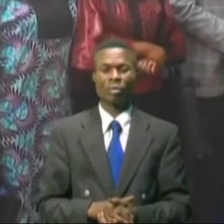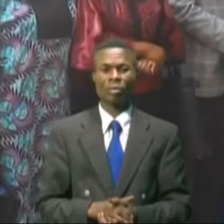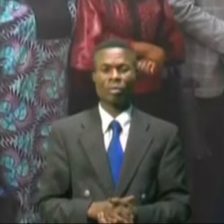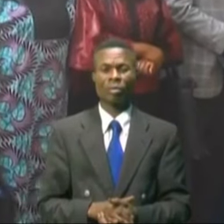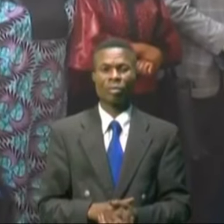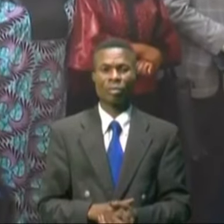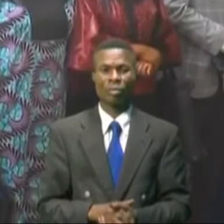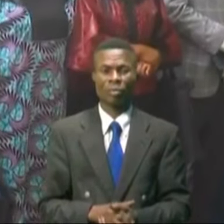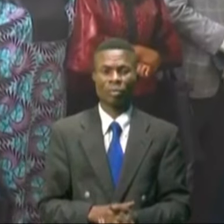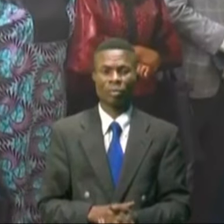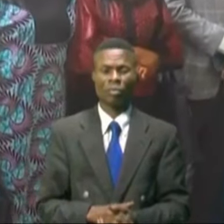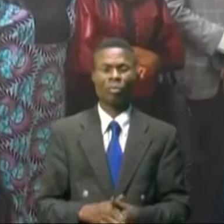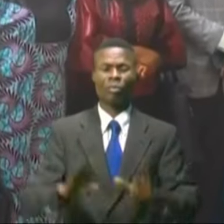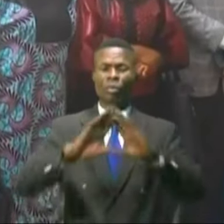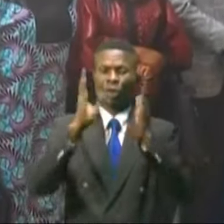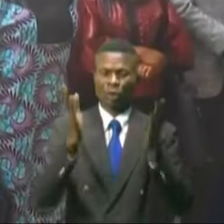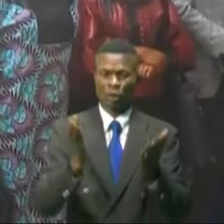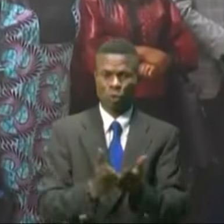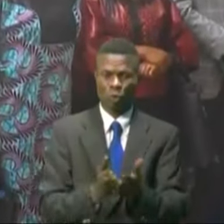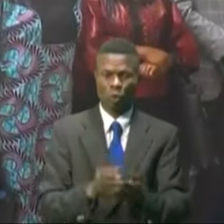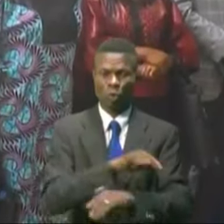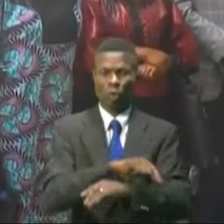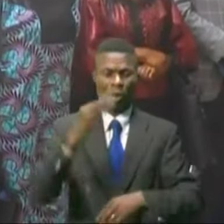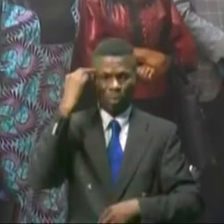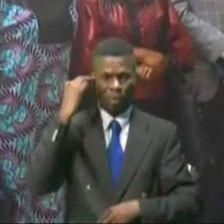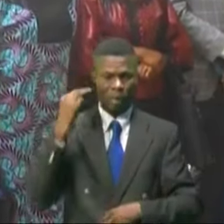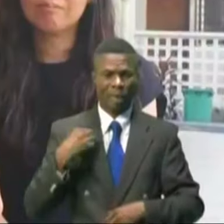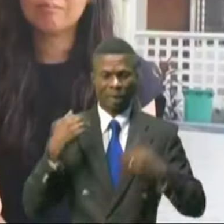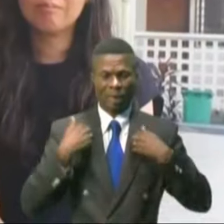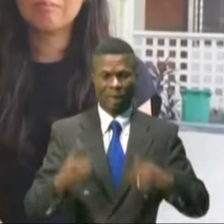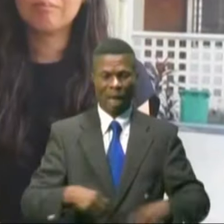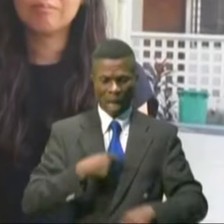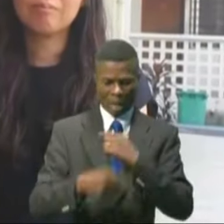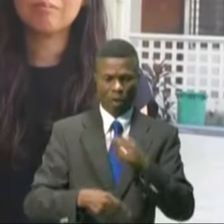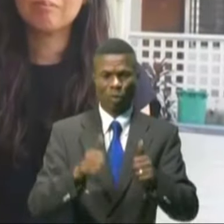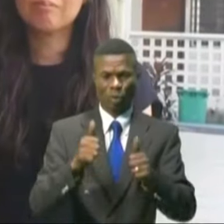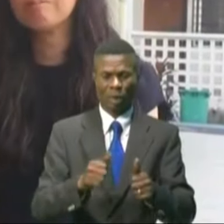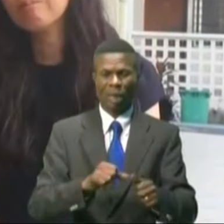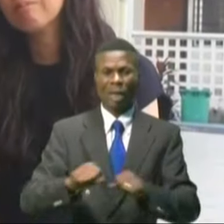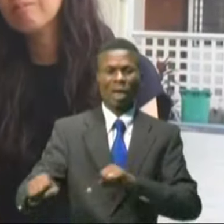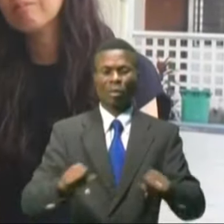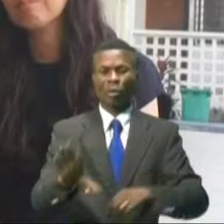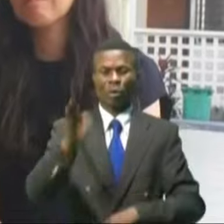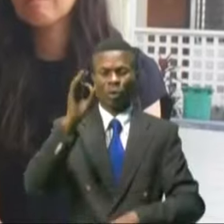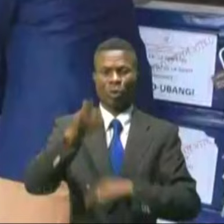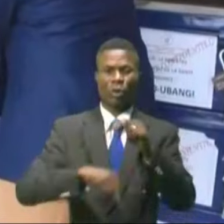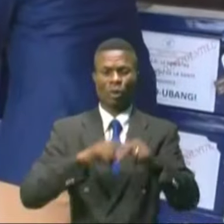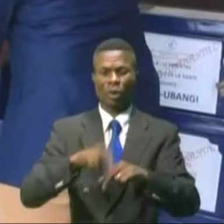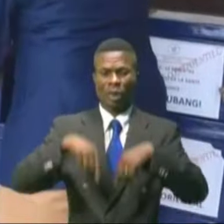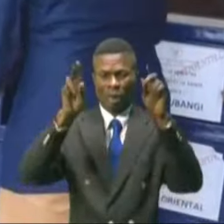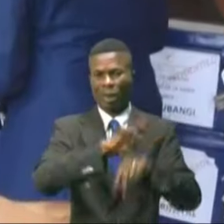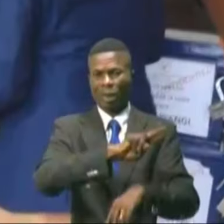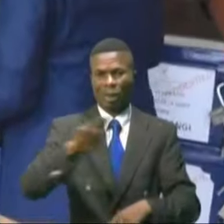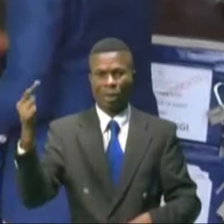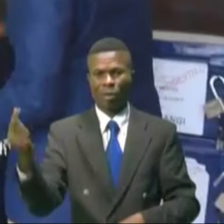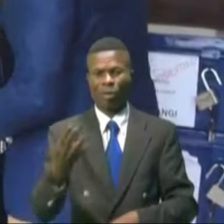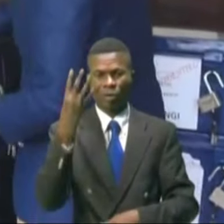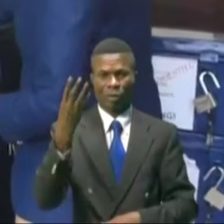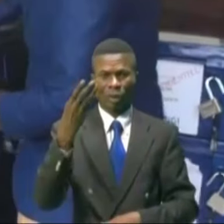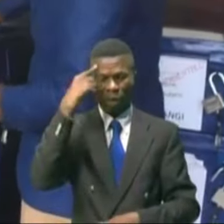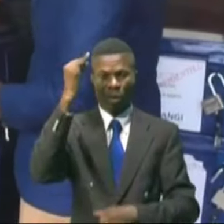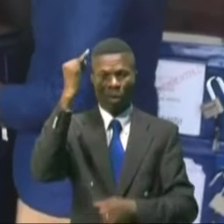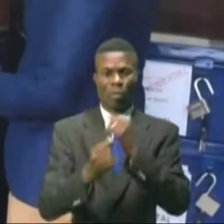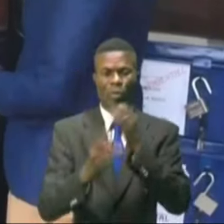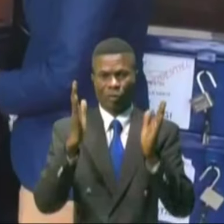de santé, toutes les batteries sont mises en marche pour le bon déroulement du jury national édition 2024 pour les